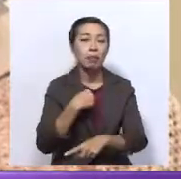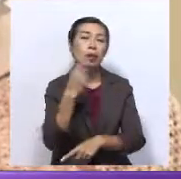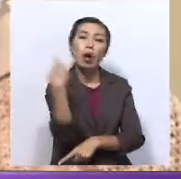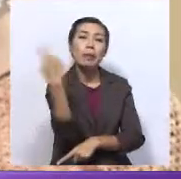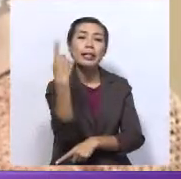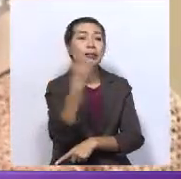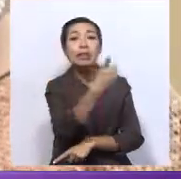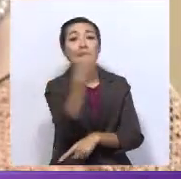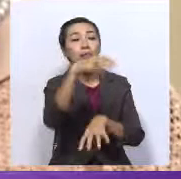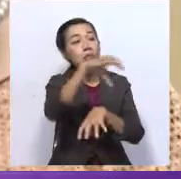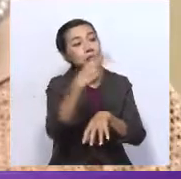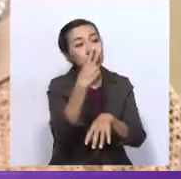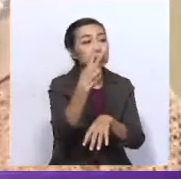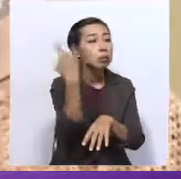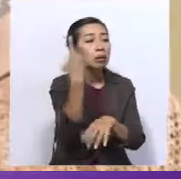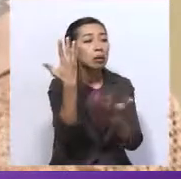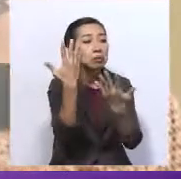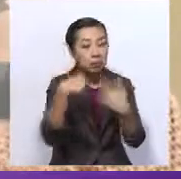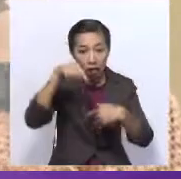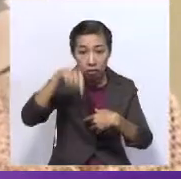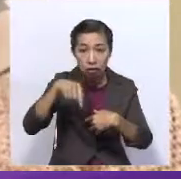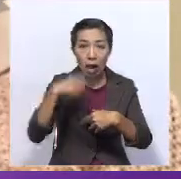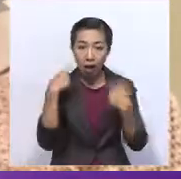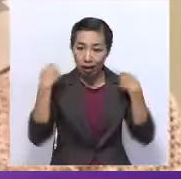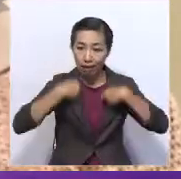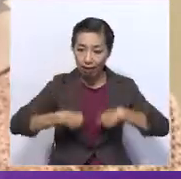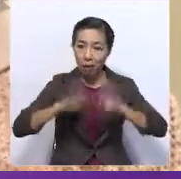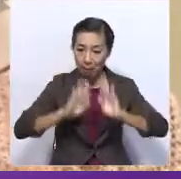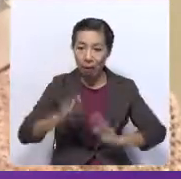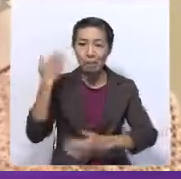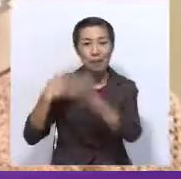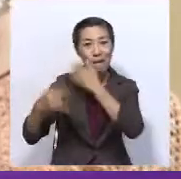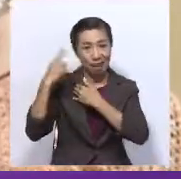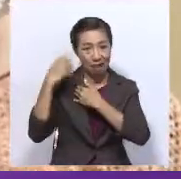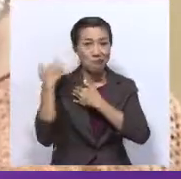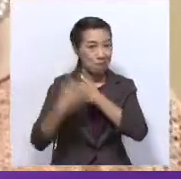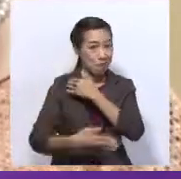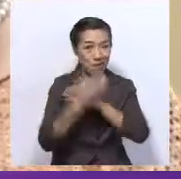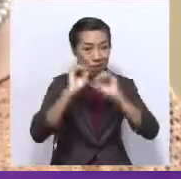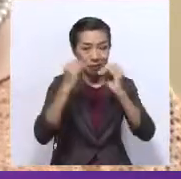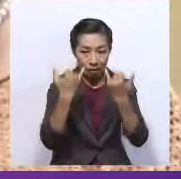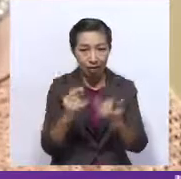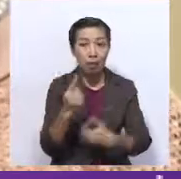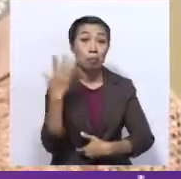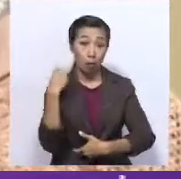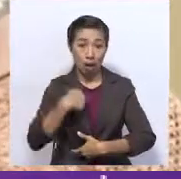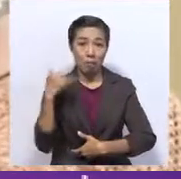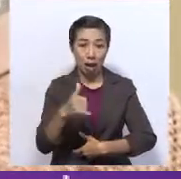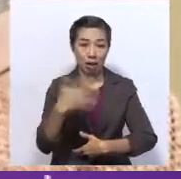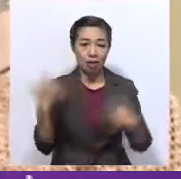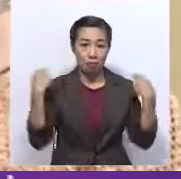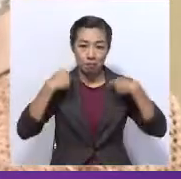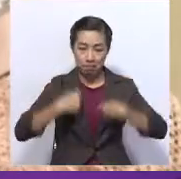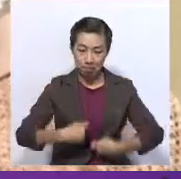ที่อื่นคือตรงนี้เรามีการแต่งกายย้อนยุคแล้วซึ่งเราไม่มีโอกาสได้แต่งอะค่ะอย่างเมื่อวานนี้ก็มาครั้งหนึ่งก็ได้แต่งเต็มเยอะเต็มที่เลย